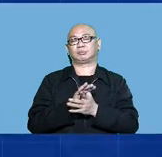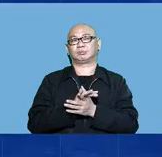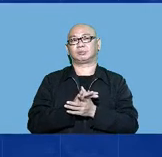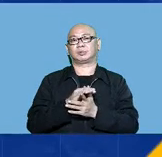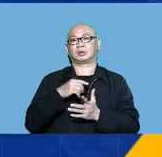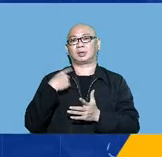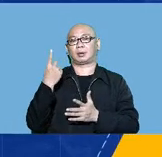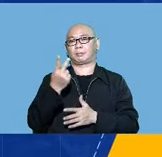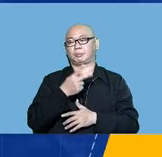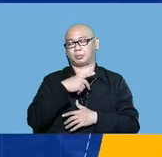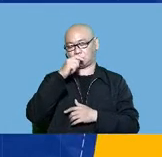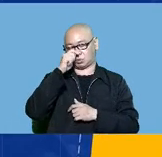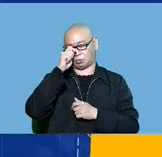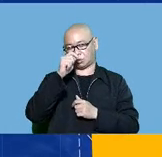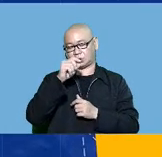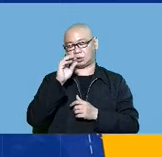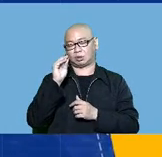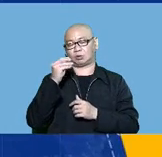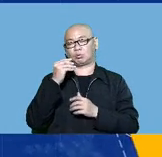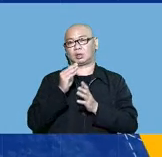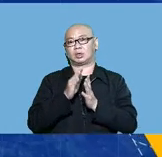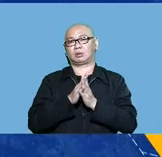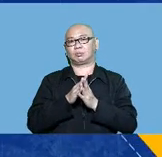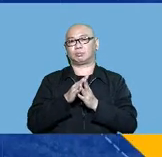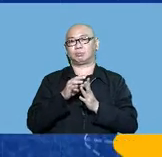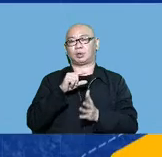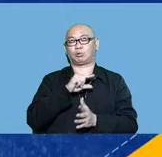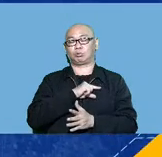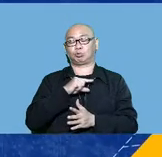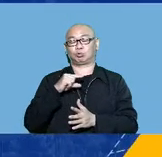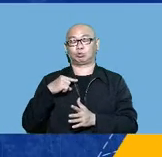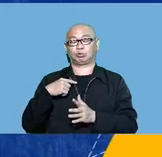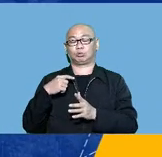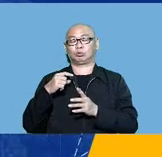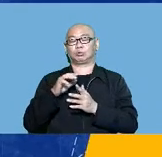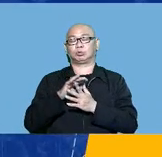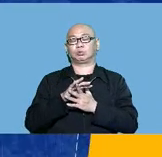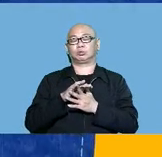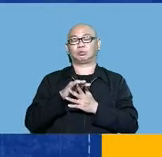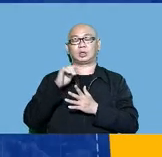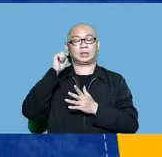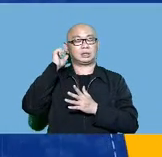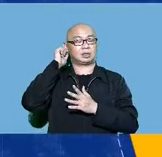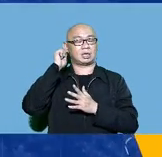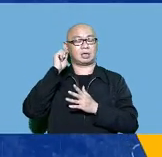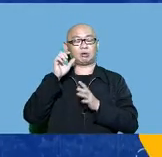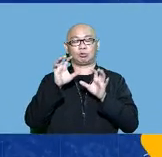kami hormati Ketua dan Pengurus Dharma Wanita Persatuan UNES.